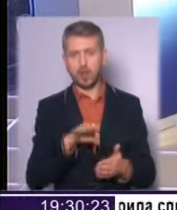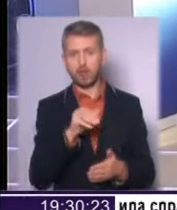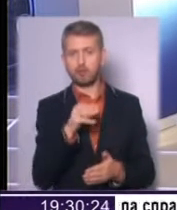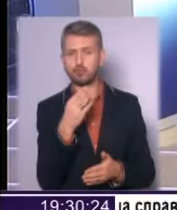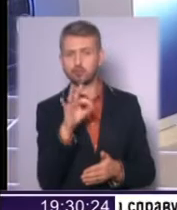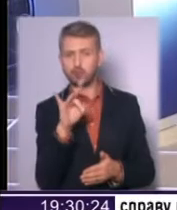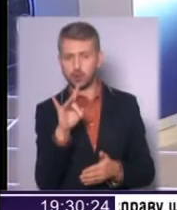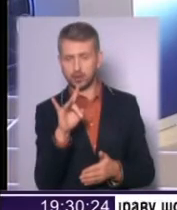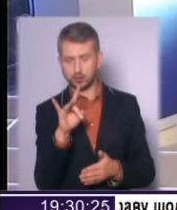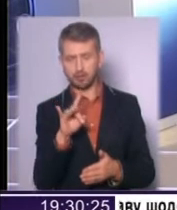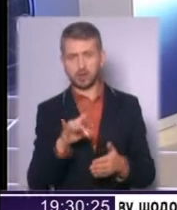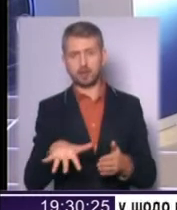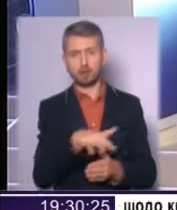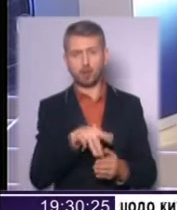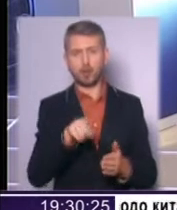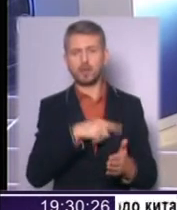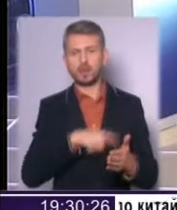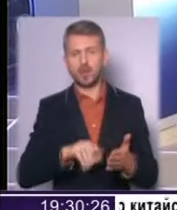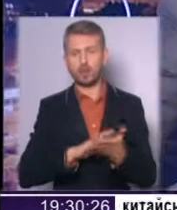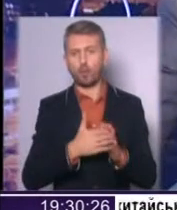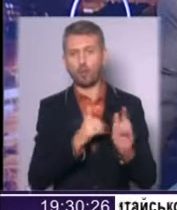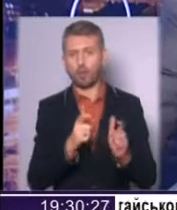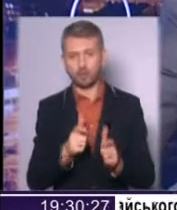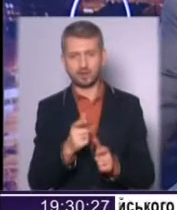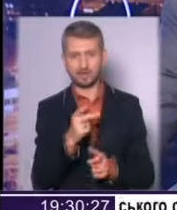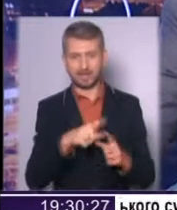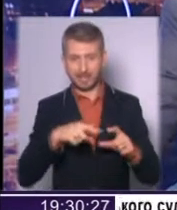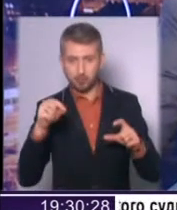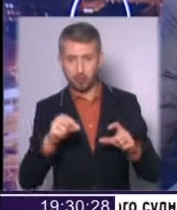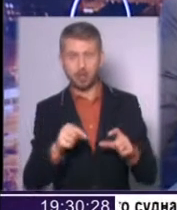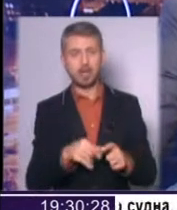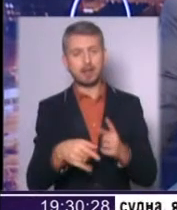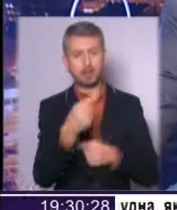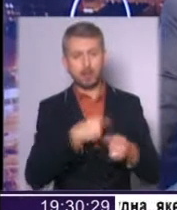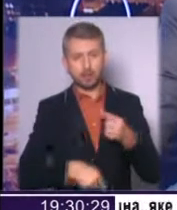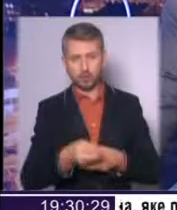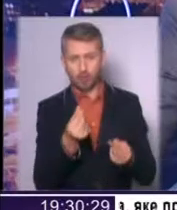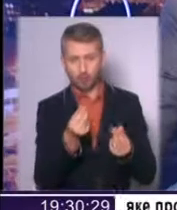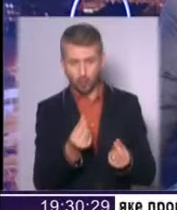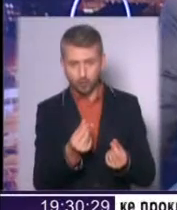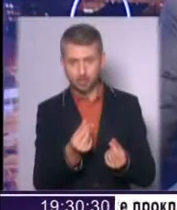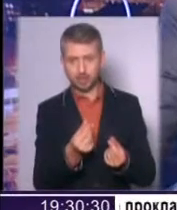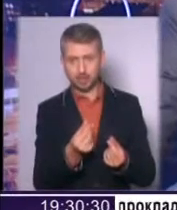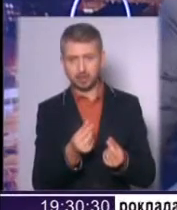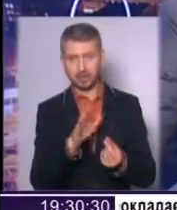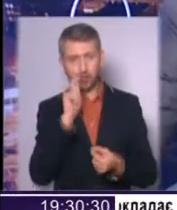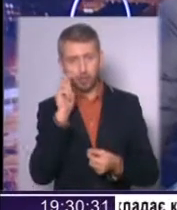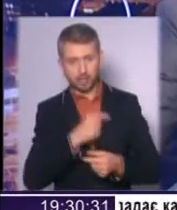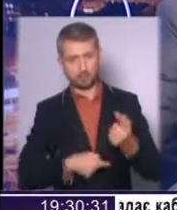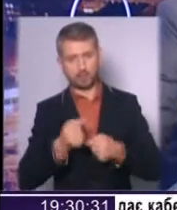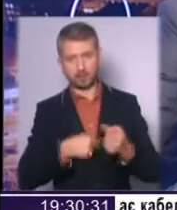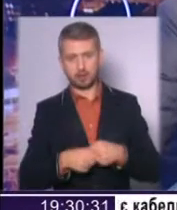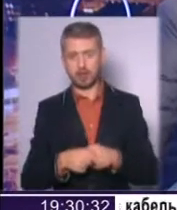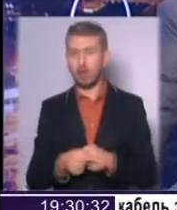не змінює нашої позиції партійної. Тобто ми говоримо про те, що якщо говорити в цілому в комплексі за законопроект, який ми пропонуємо, то я вам